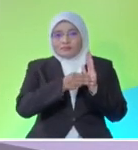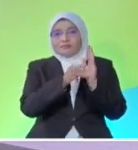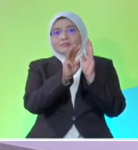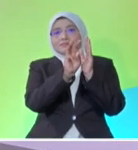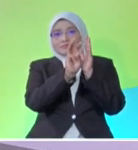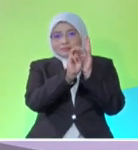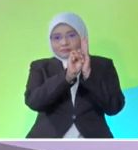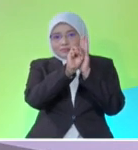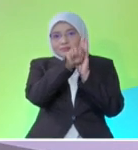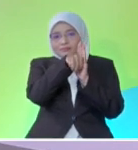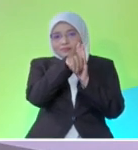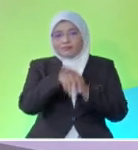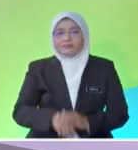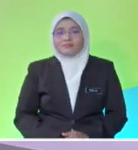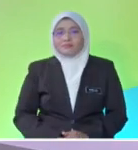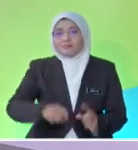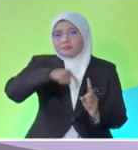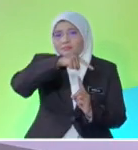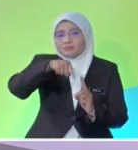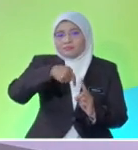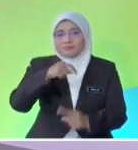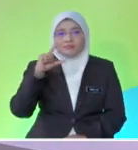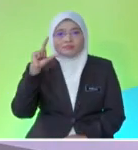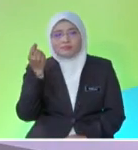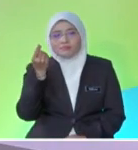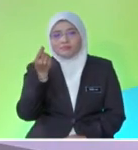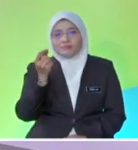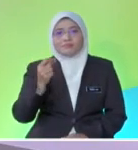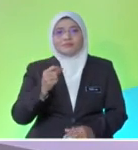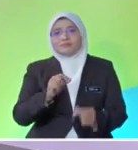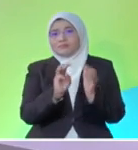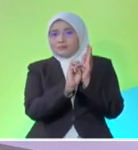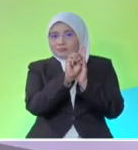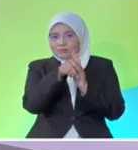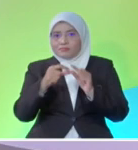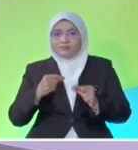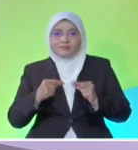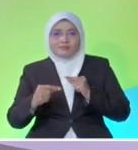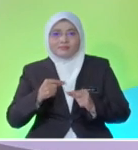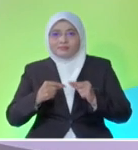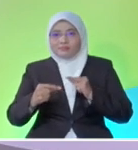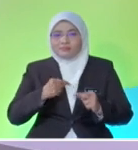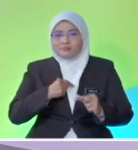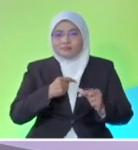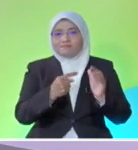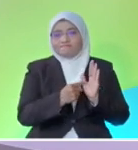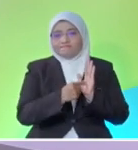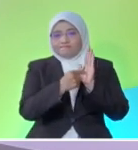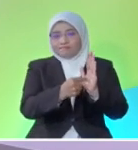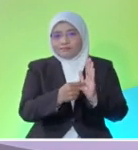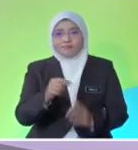jarum minit ni saya gerakkan sebentar ya. Okey. Jarum minit ni apabila dia bergerak, dia akan menunjuk 1